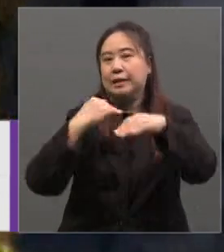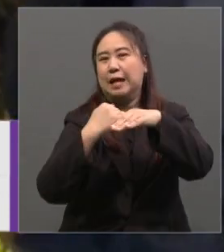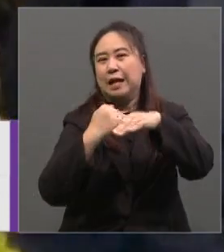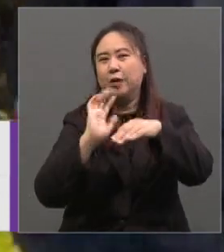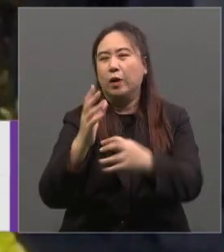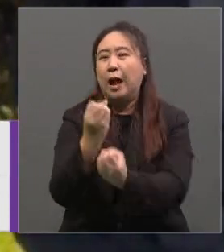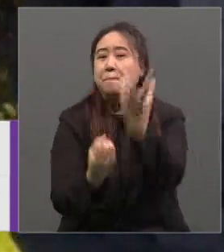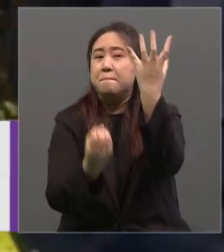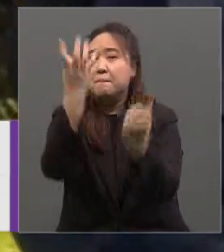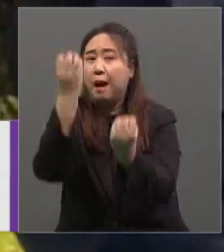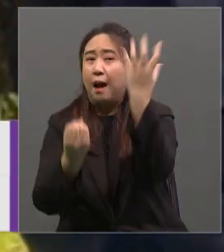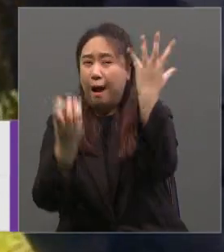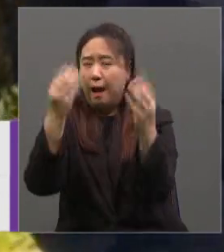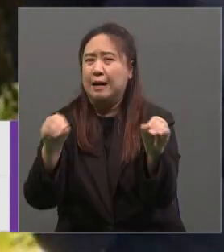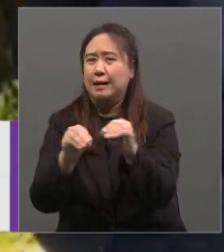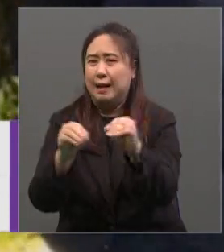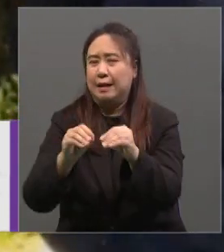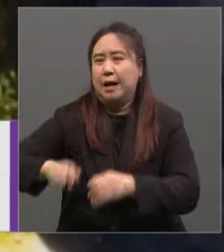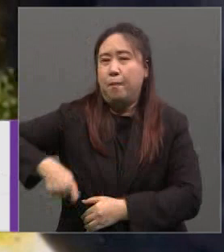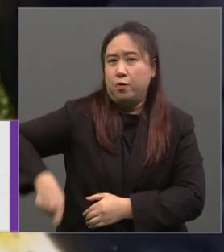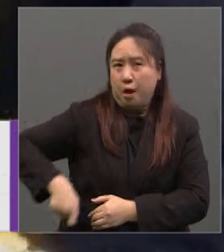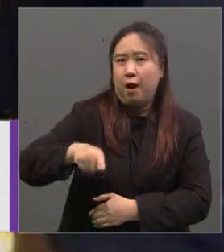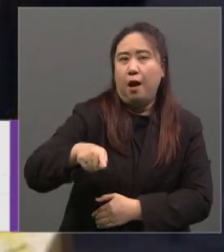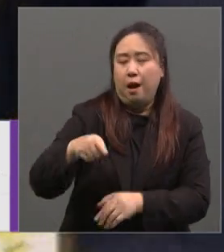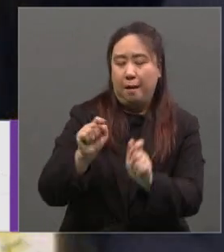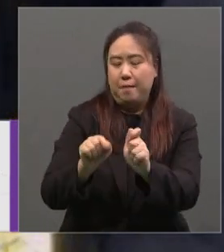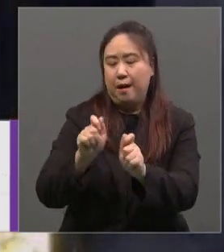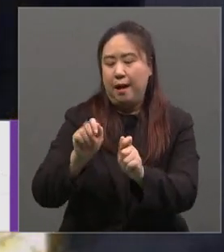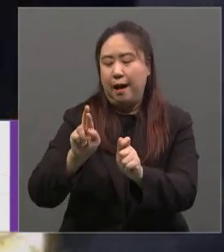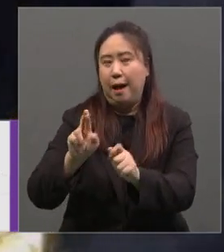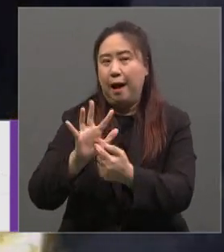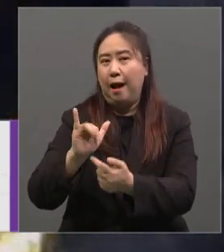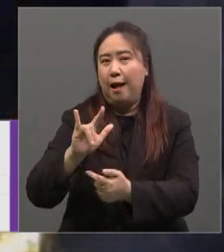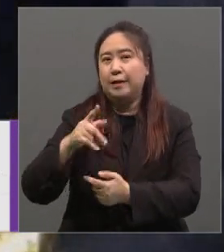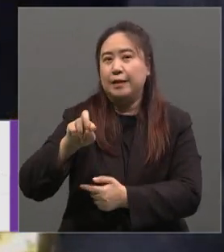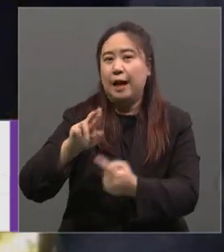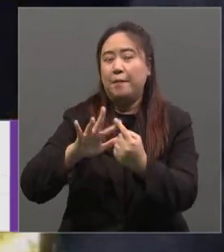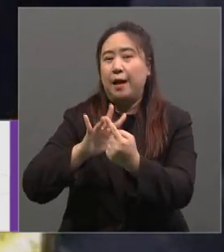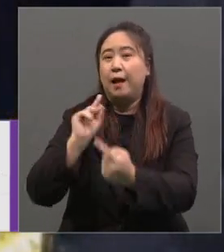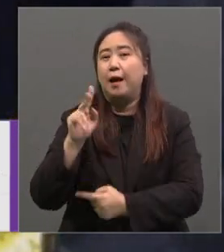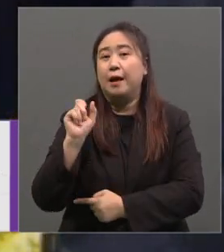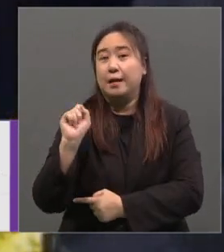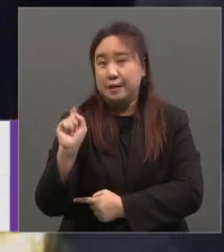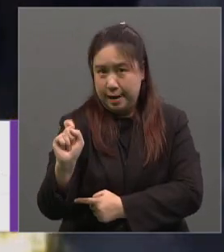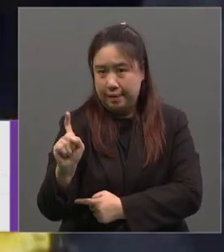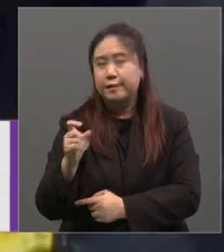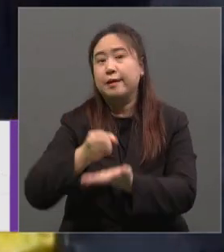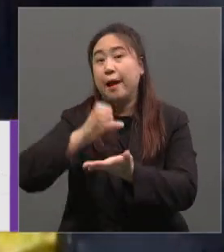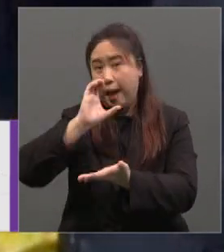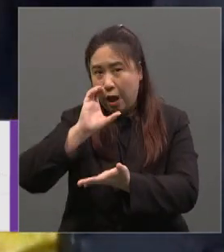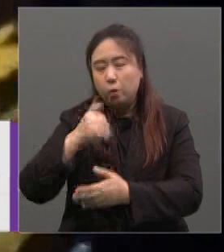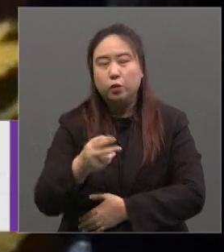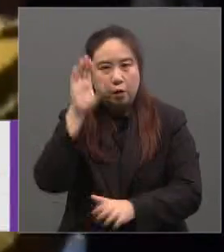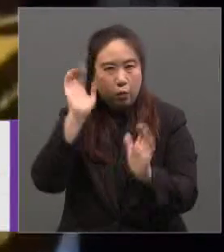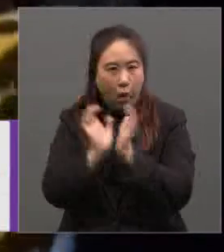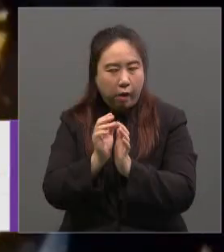ใกล้กับชายแดนอรัญประเทศตำบลคลองลึกอำเภออรัญประเทศจังหวัดสระแก้วตำรวจเขามีการแกะรอยแล้วก็ไล่ดู